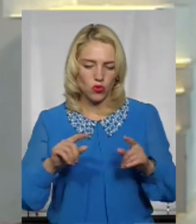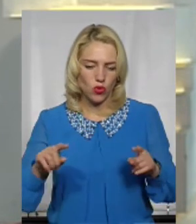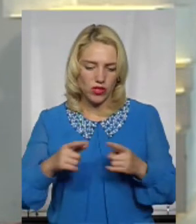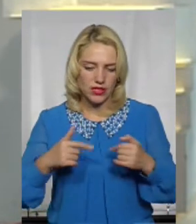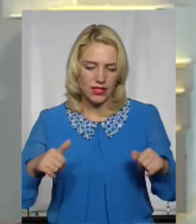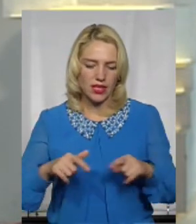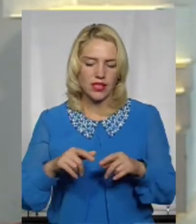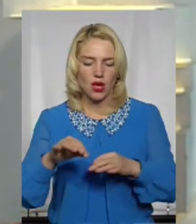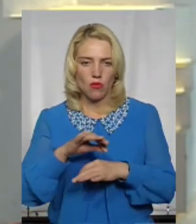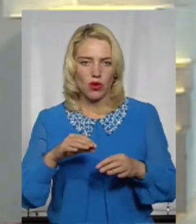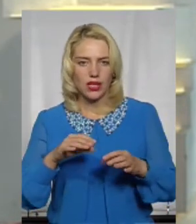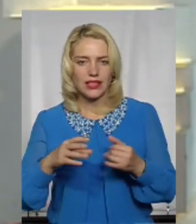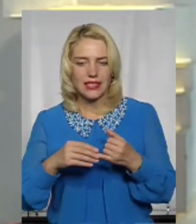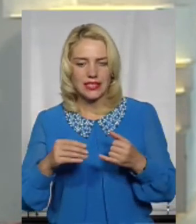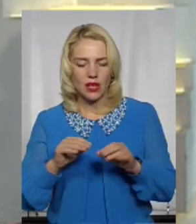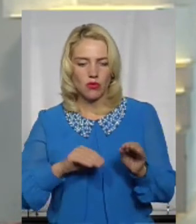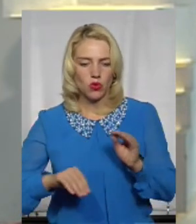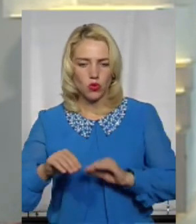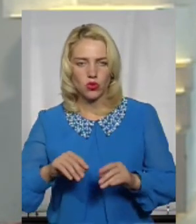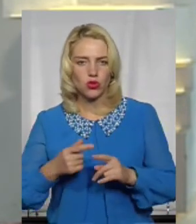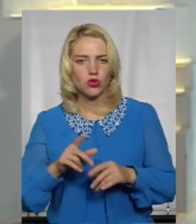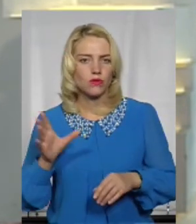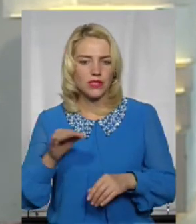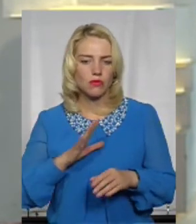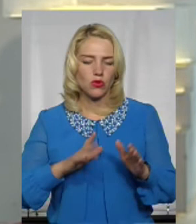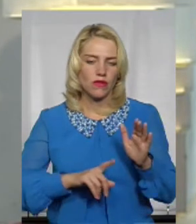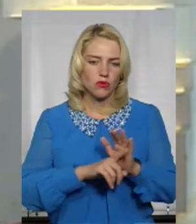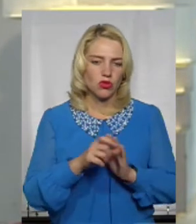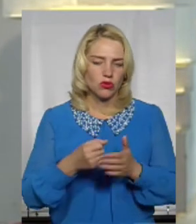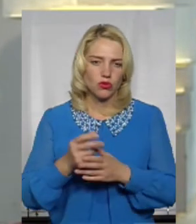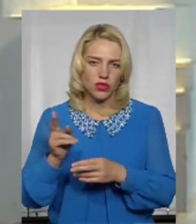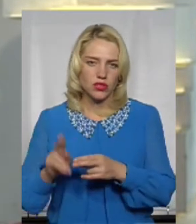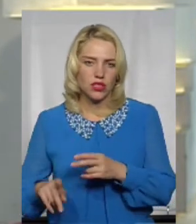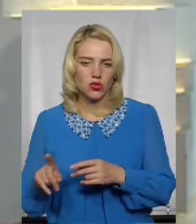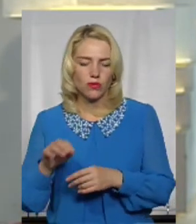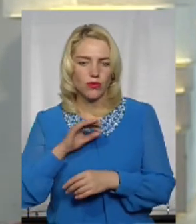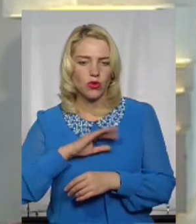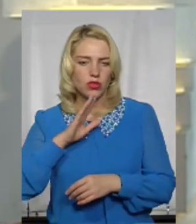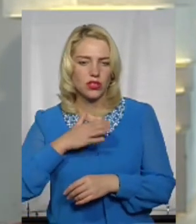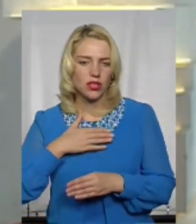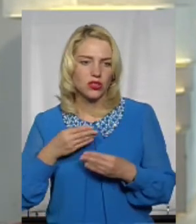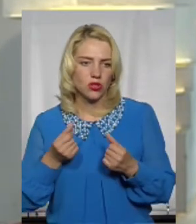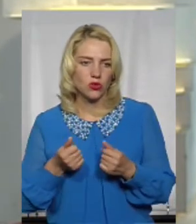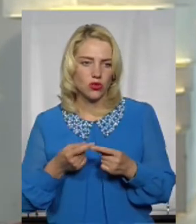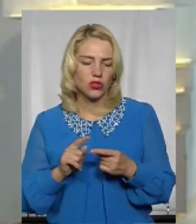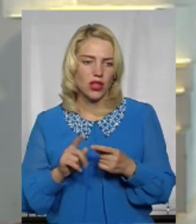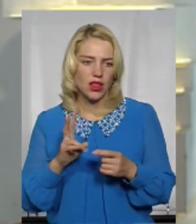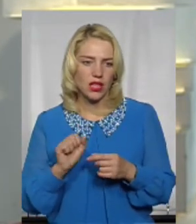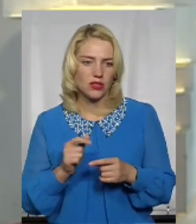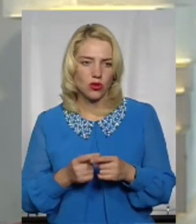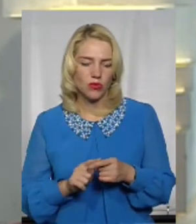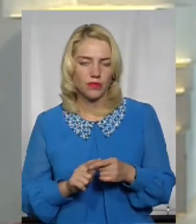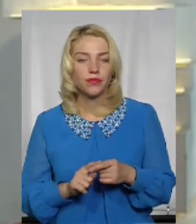проєкт землеустрою, щоб вже йшло від початку до кінця, і щоб використати наші кошти природоохорони саме на цю